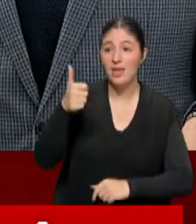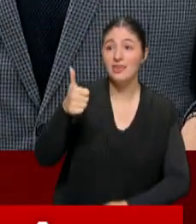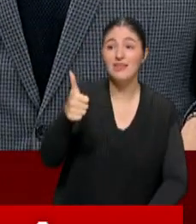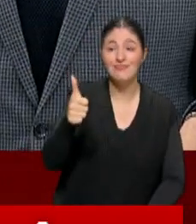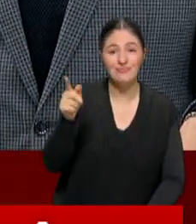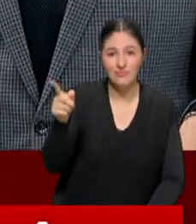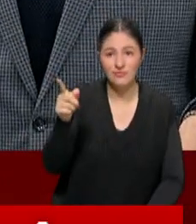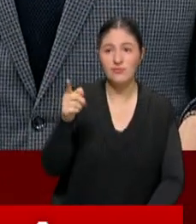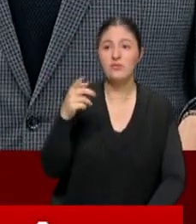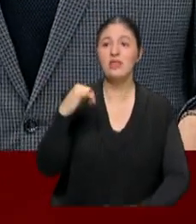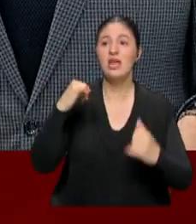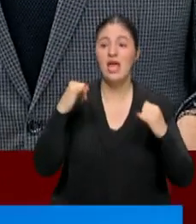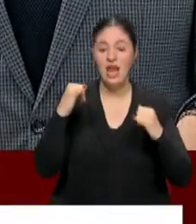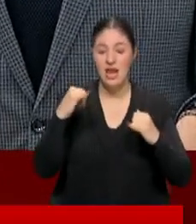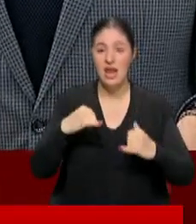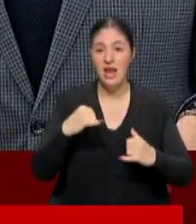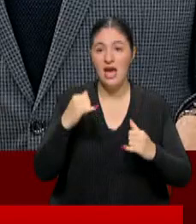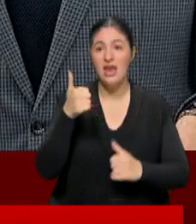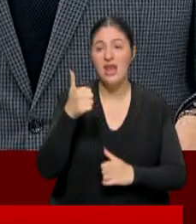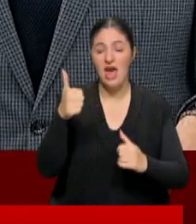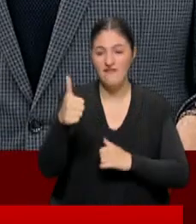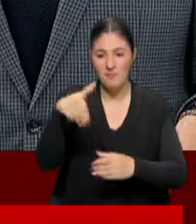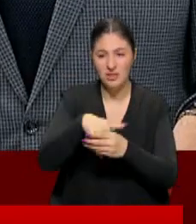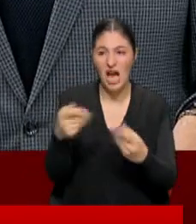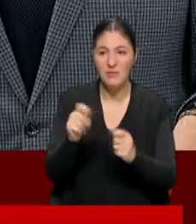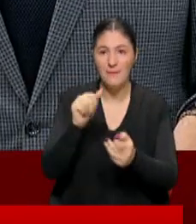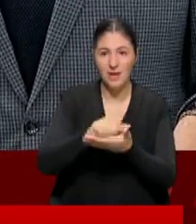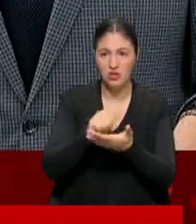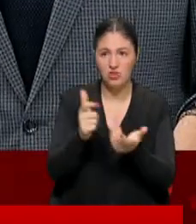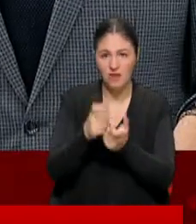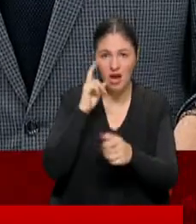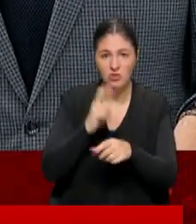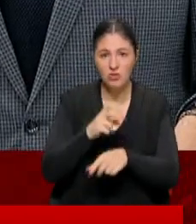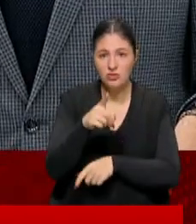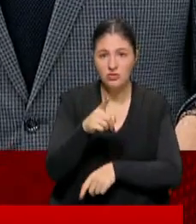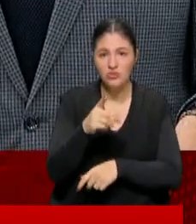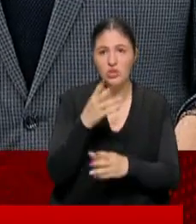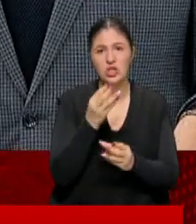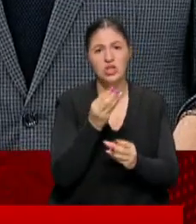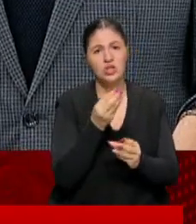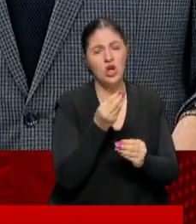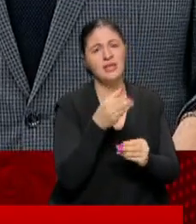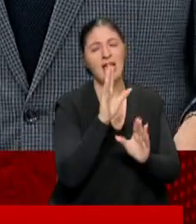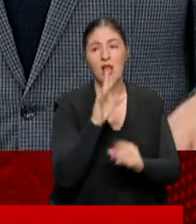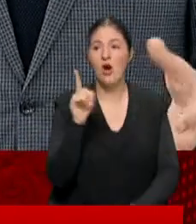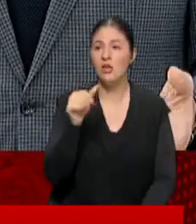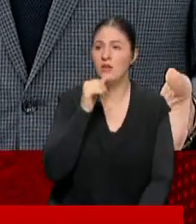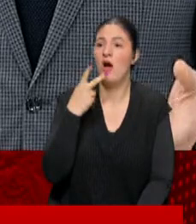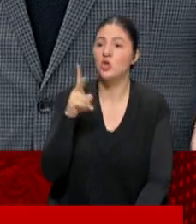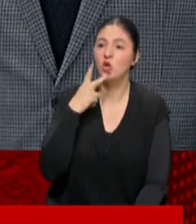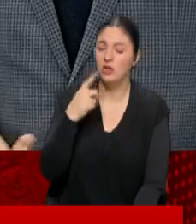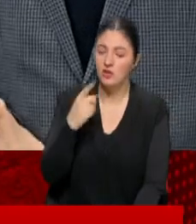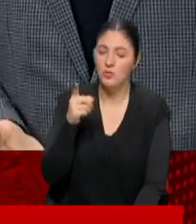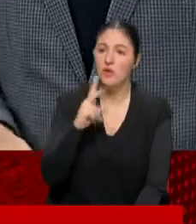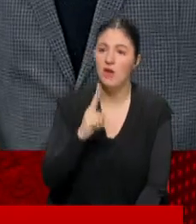Erbakan'ın Refah Partisi kapatıldığında yaptığı toplantısını sen hatırlıyor musun Çok değil Eee orada adam açık açık dedi